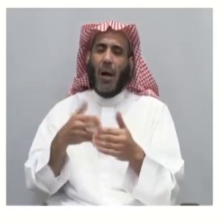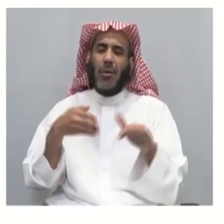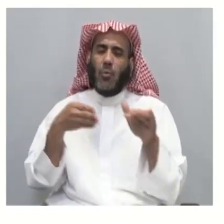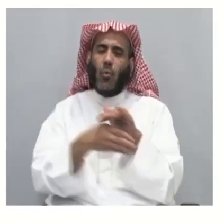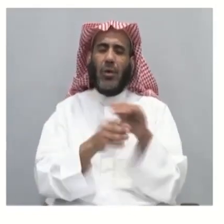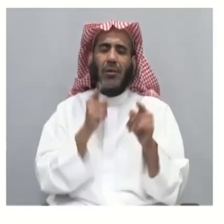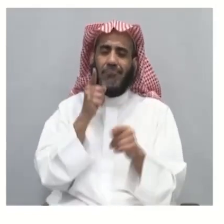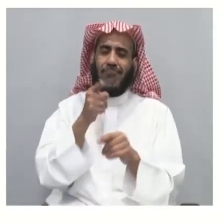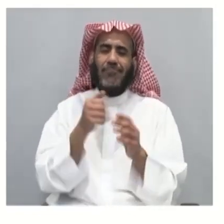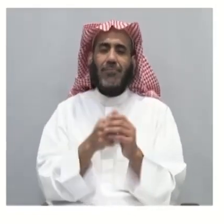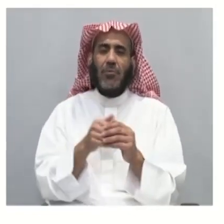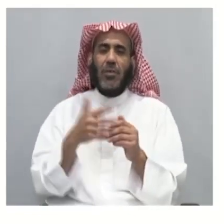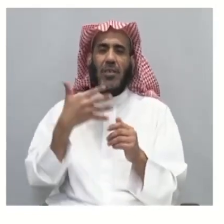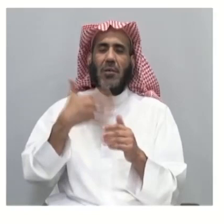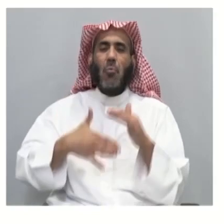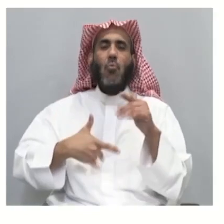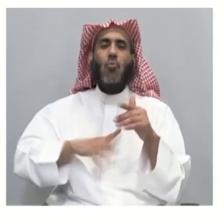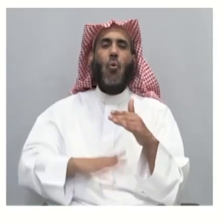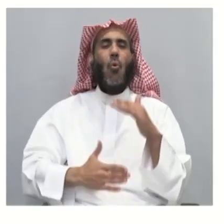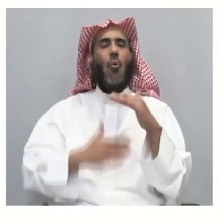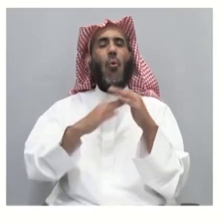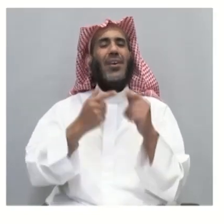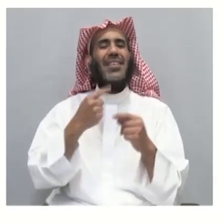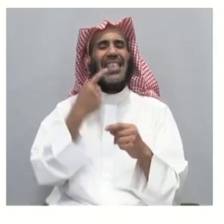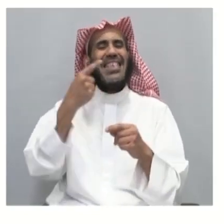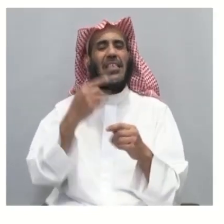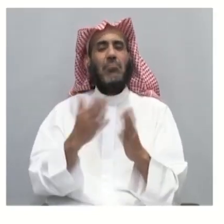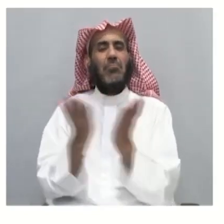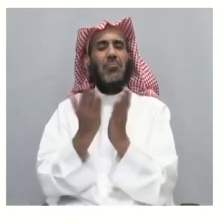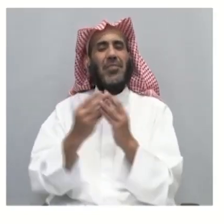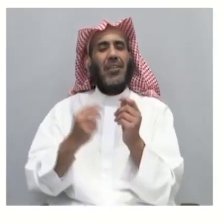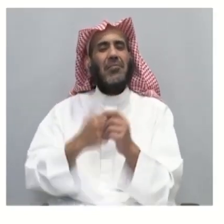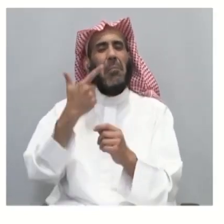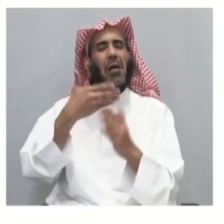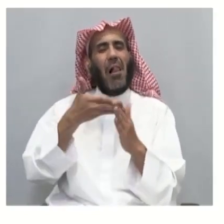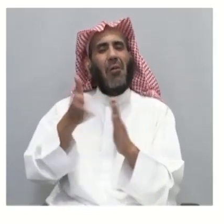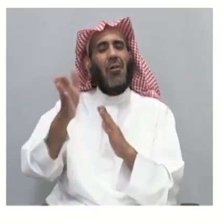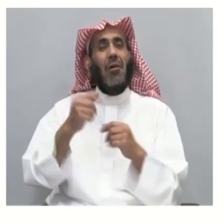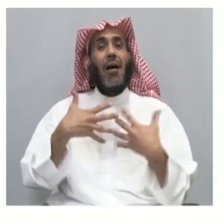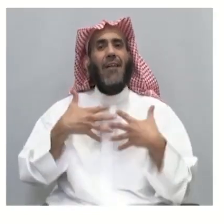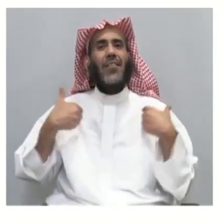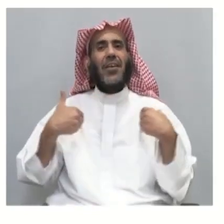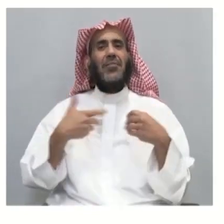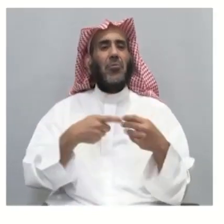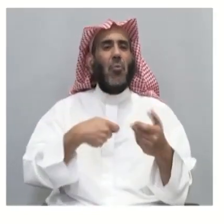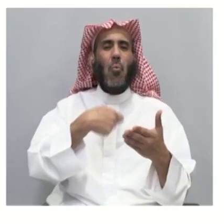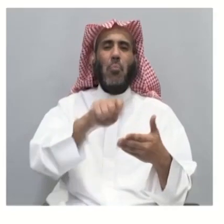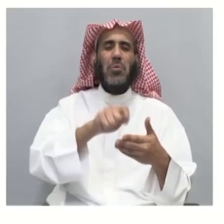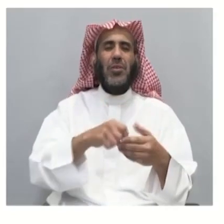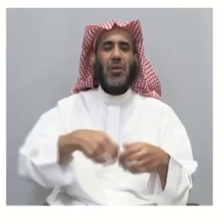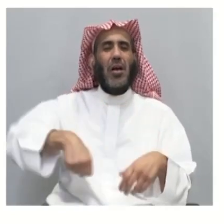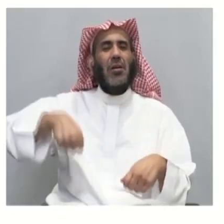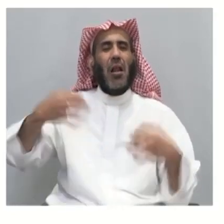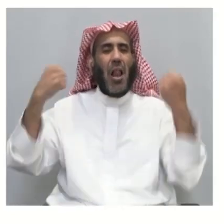بالمدرسه بلوغك سن الدراسه تصف هذا بعد ذلك فرحتك بشراء لوازم المدرسه وهذا اكيد